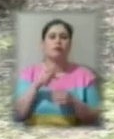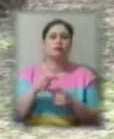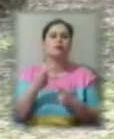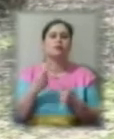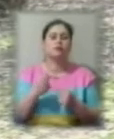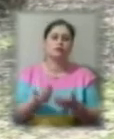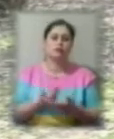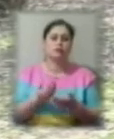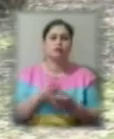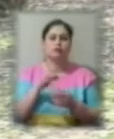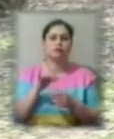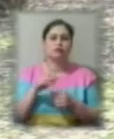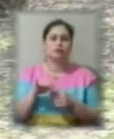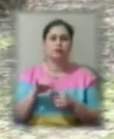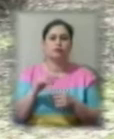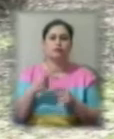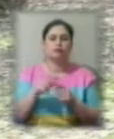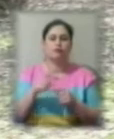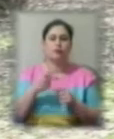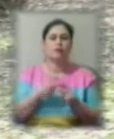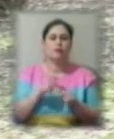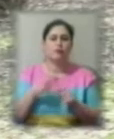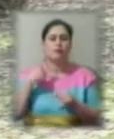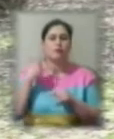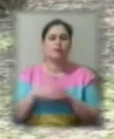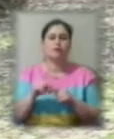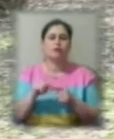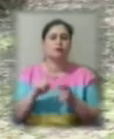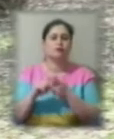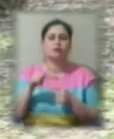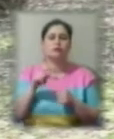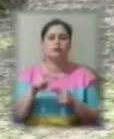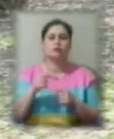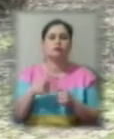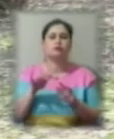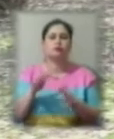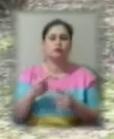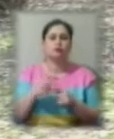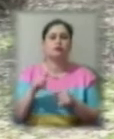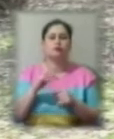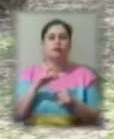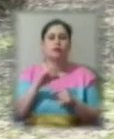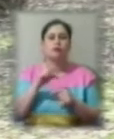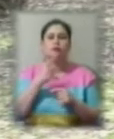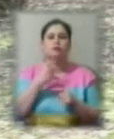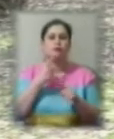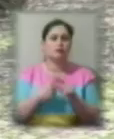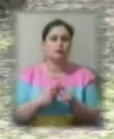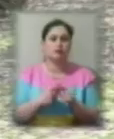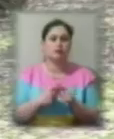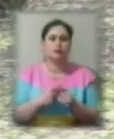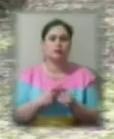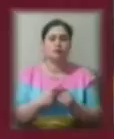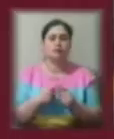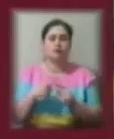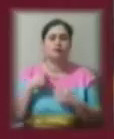ти? От. І тому я зрозумів, що в зв'язку з тим, що відбувається пошук через Червоний Хрест, мені дозволили